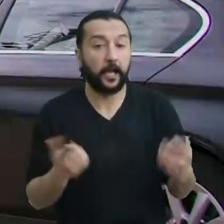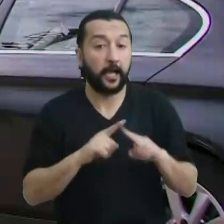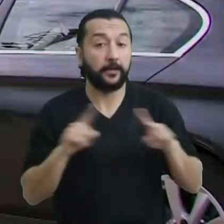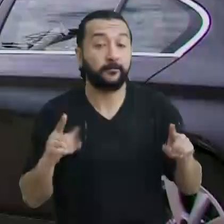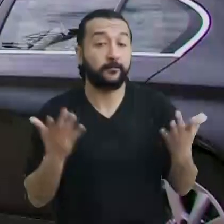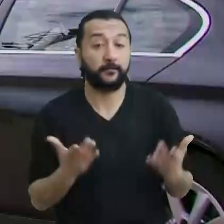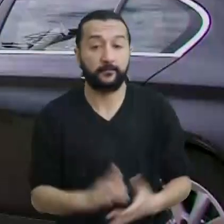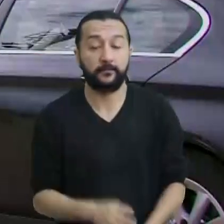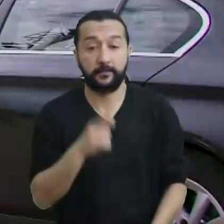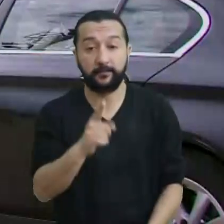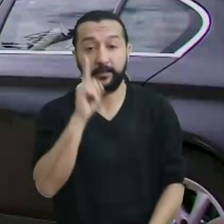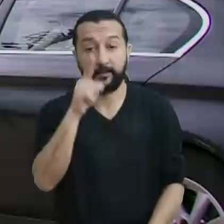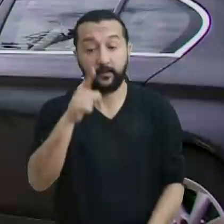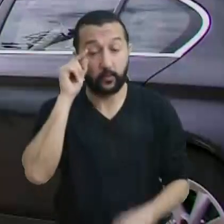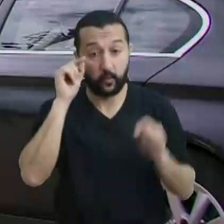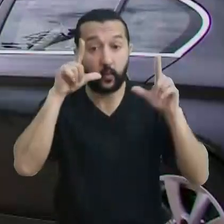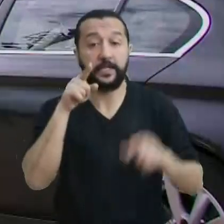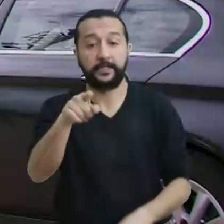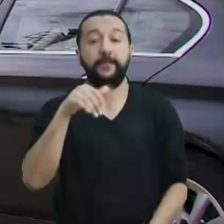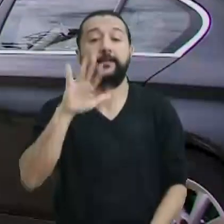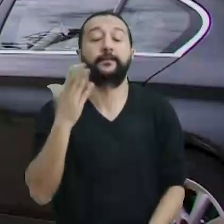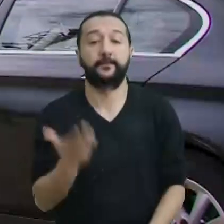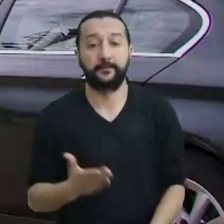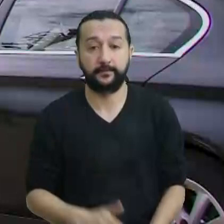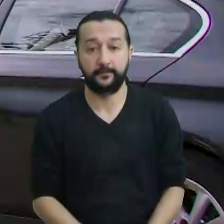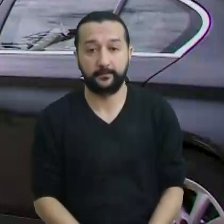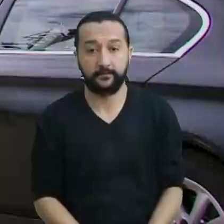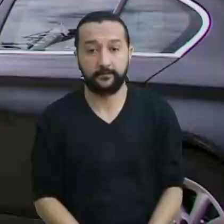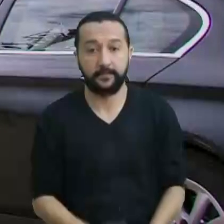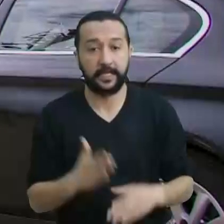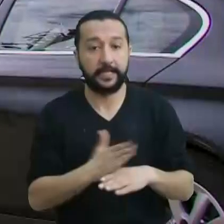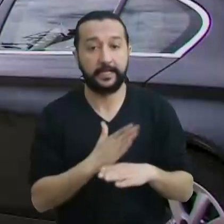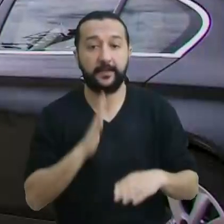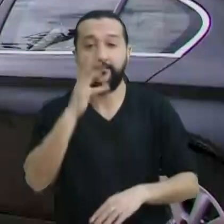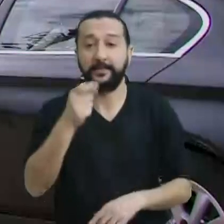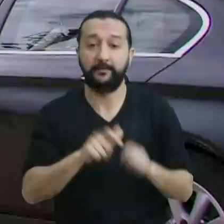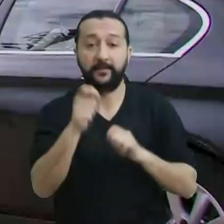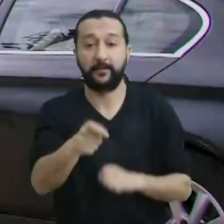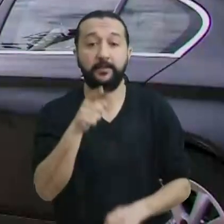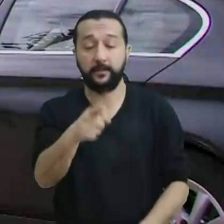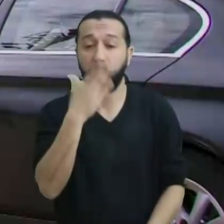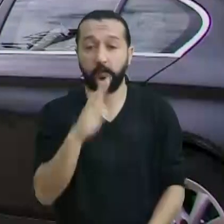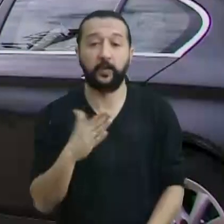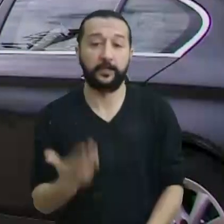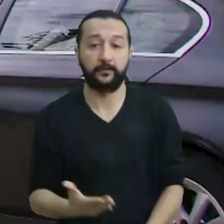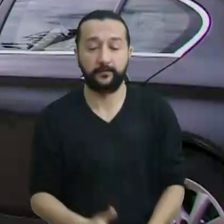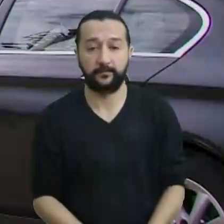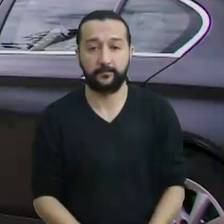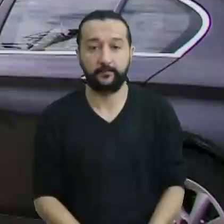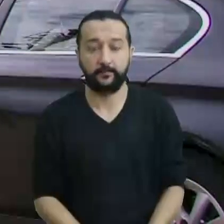yani. Bir tek uyanık sen değilsin Şükrücüğüm. Niye fazla para vereyim ki sen yokken?